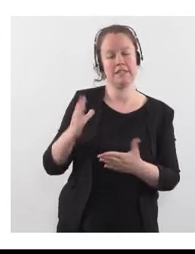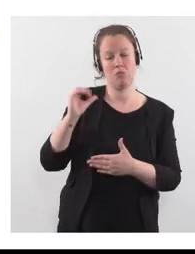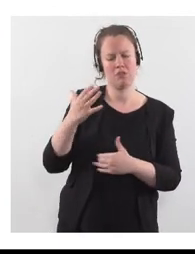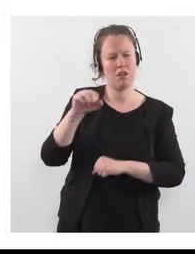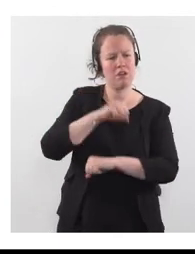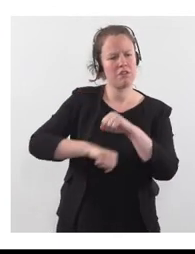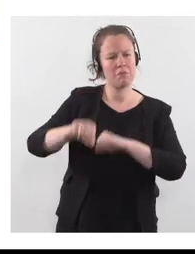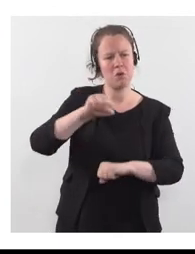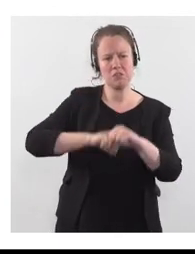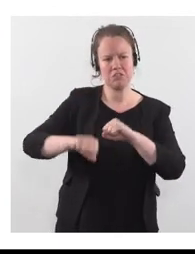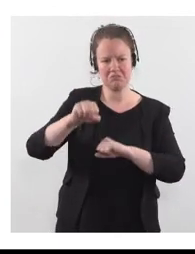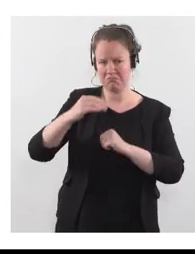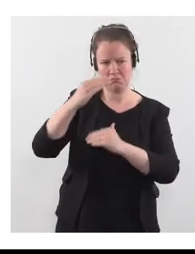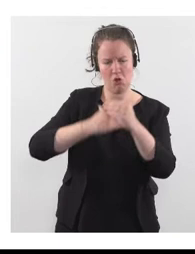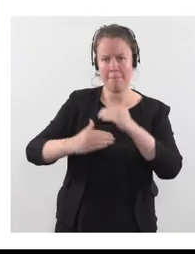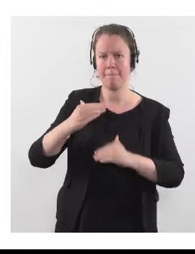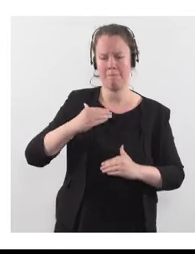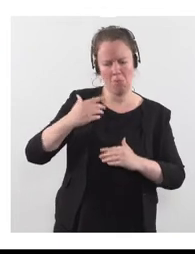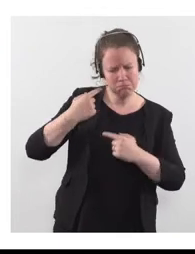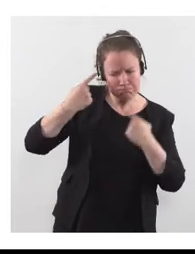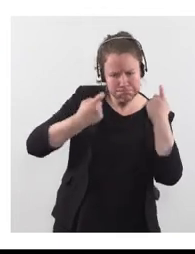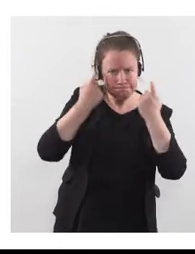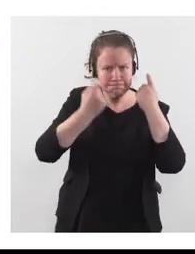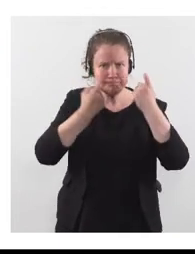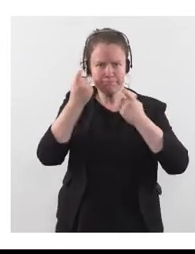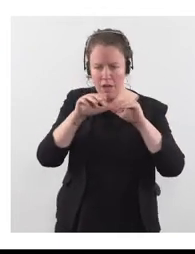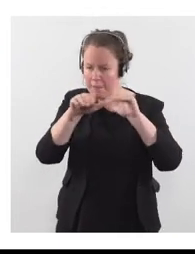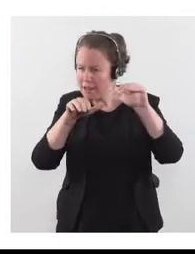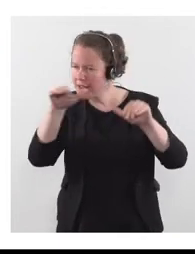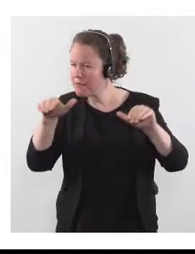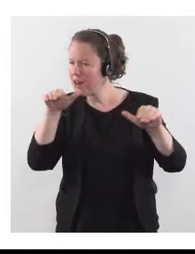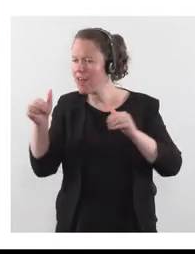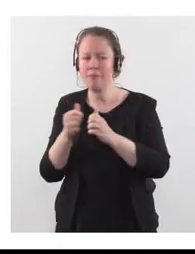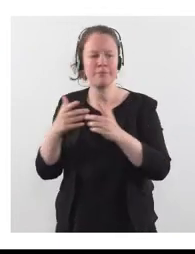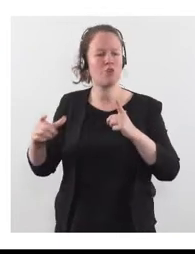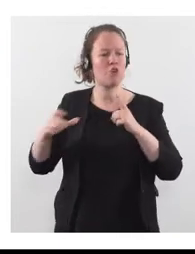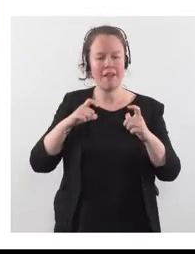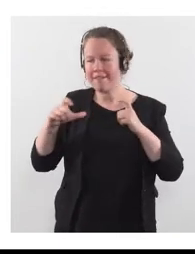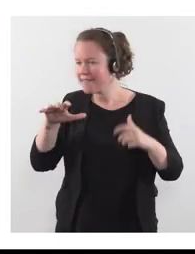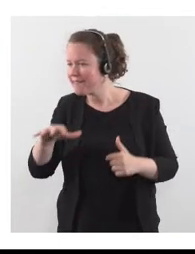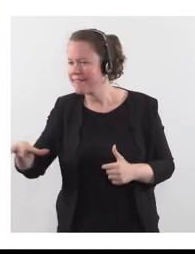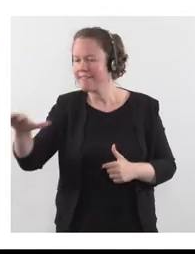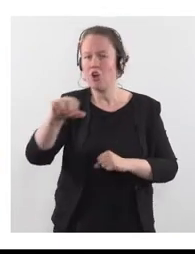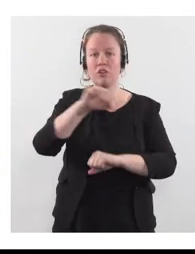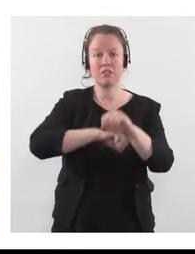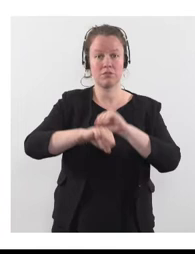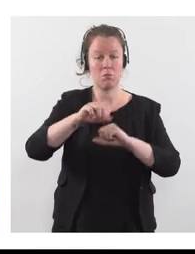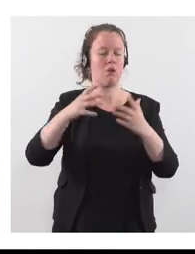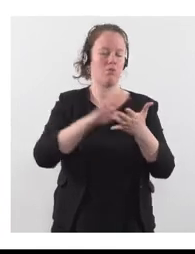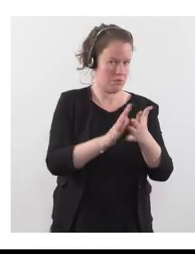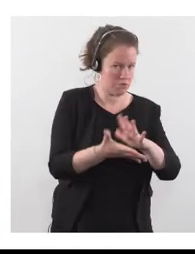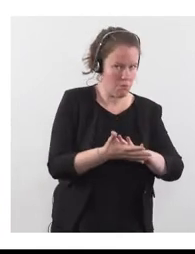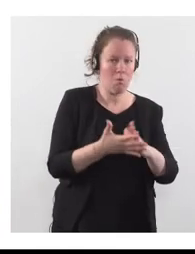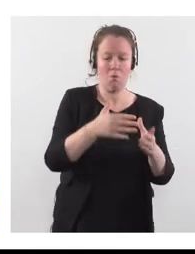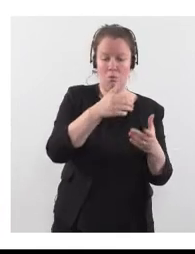à contacter, comme Isabelle l'a dit, des collègues dans des organisations non gouvernementales dans le pays qui travaillaient avec des